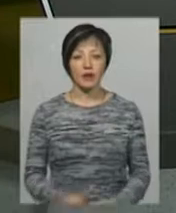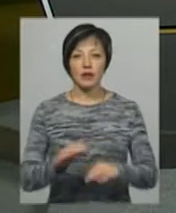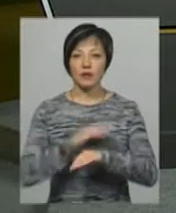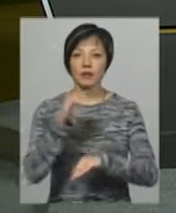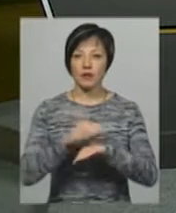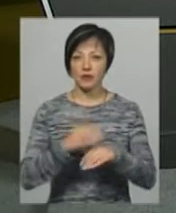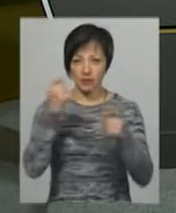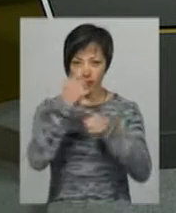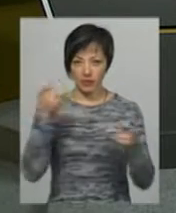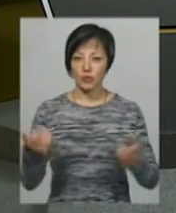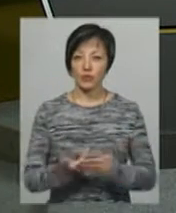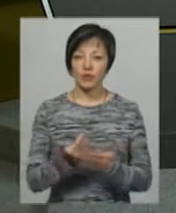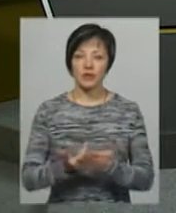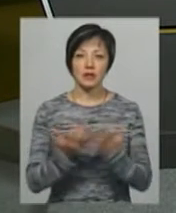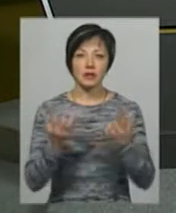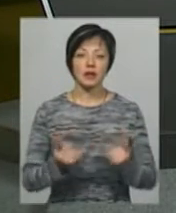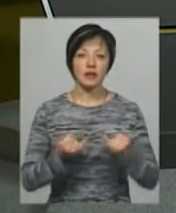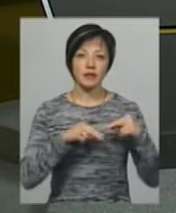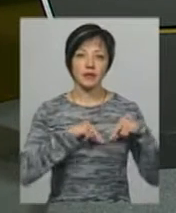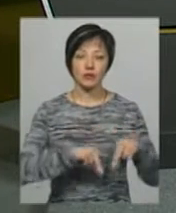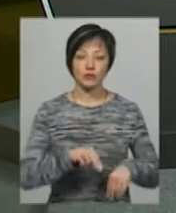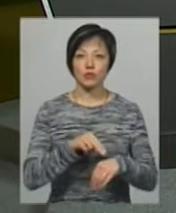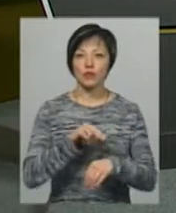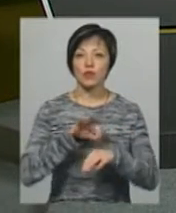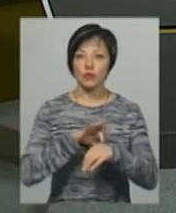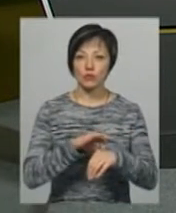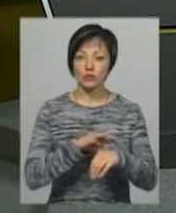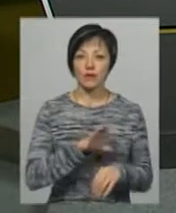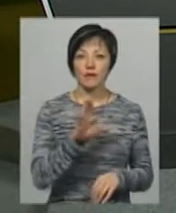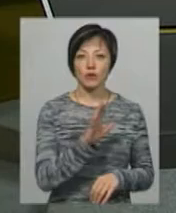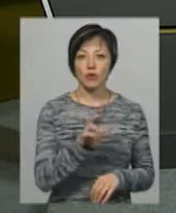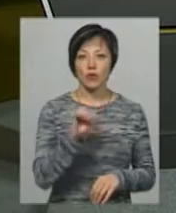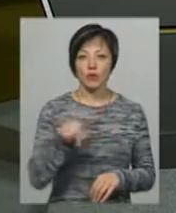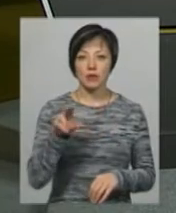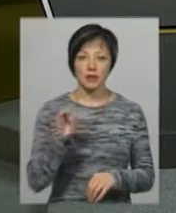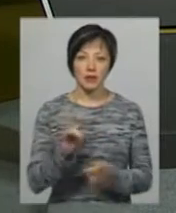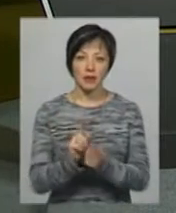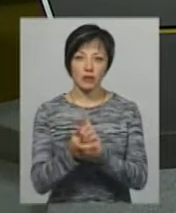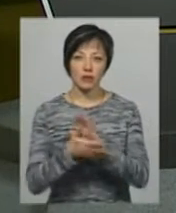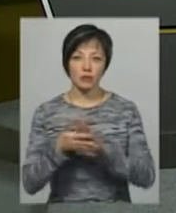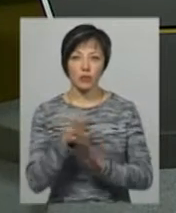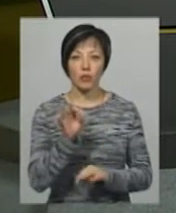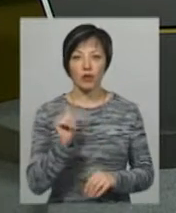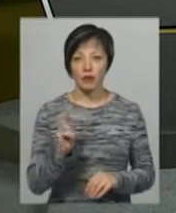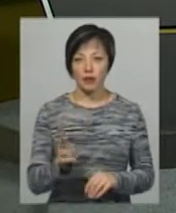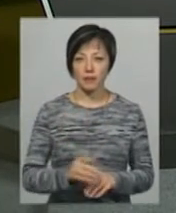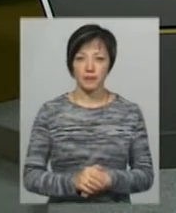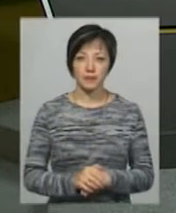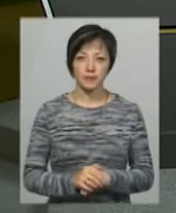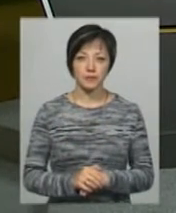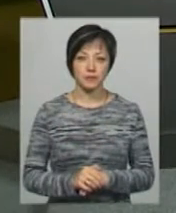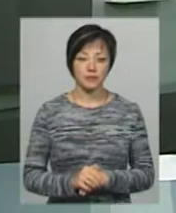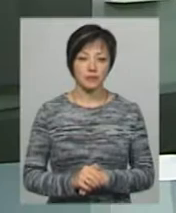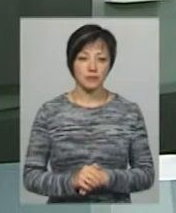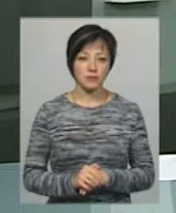Доброго вечора. В ефірі інформаційний випуск новин. У студії для вас працюють ведуча Вікторія Бондар, переклад на жестову мову Ольги Рибак.